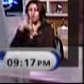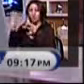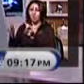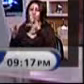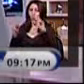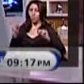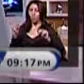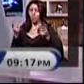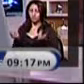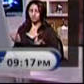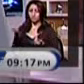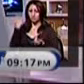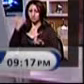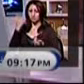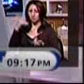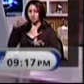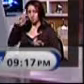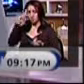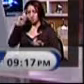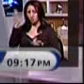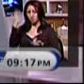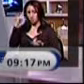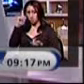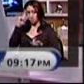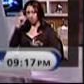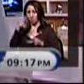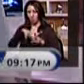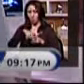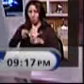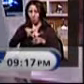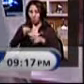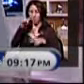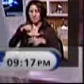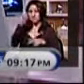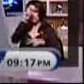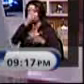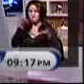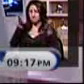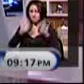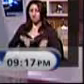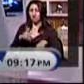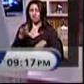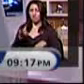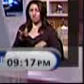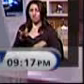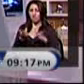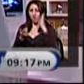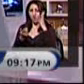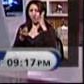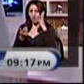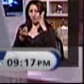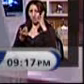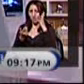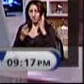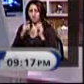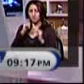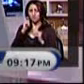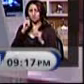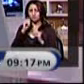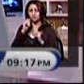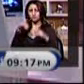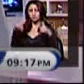يعني التعذيب ايام مرسي عمل حاجات ما اتعملتش ايام مبارك، يعني هناك 4 حالات لاغتصاب رجال